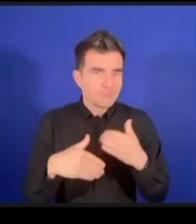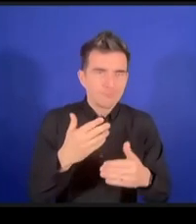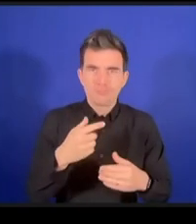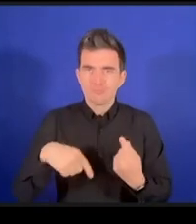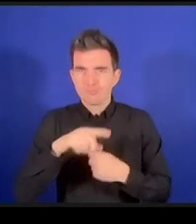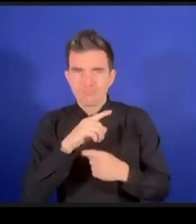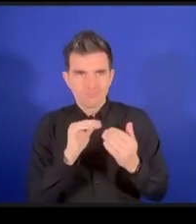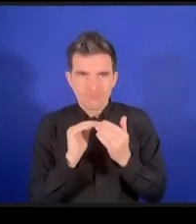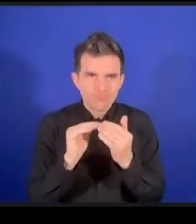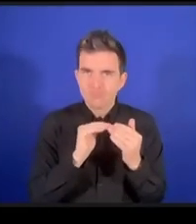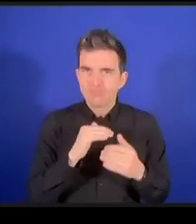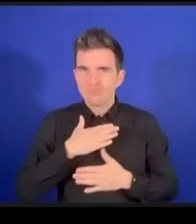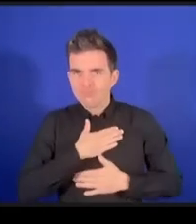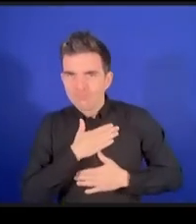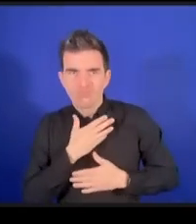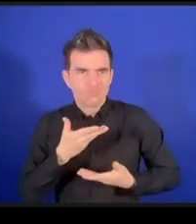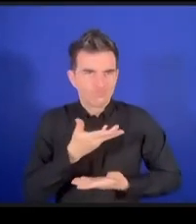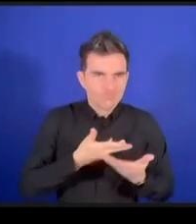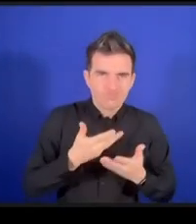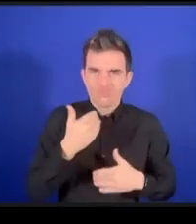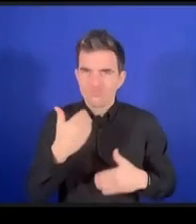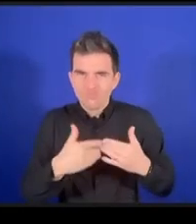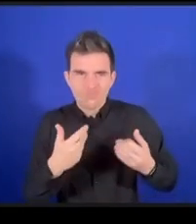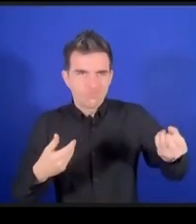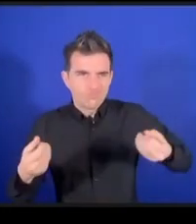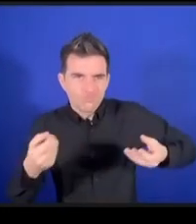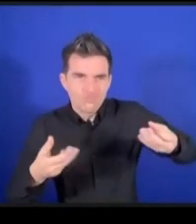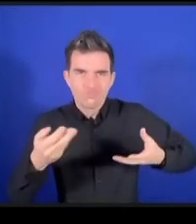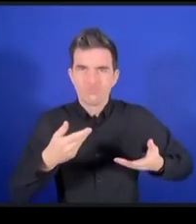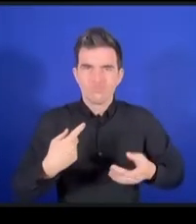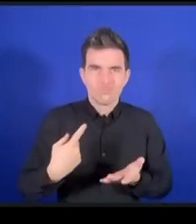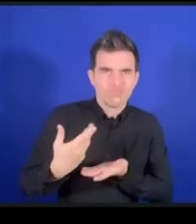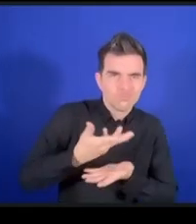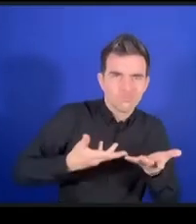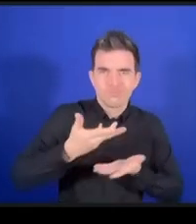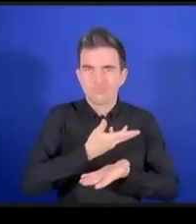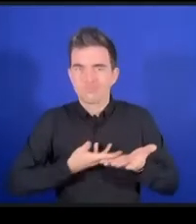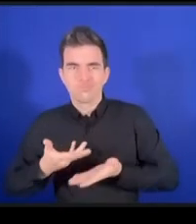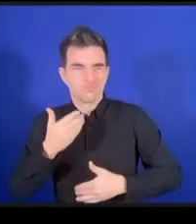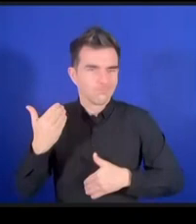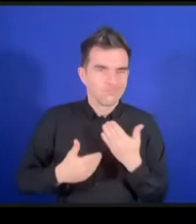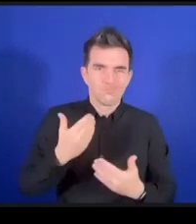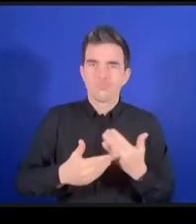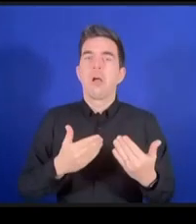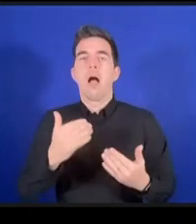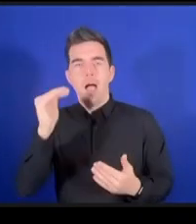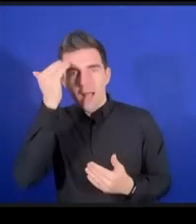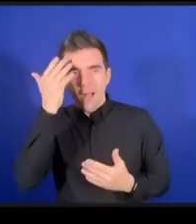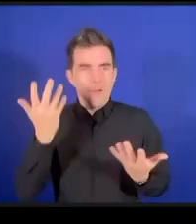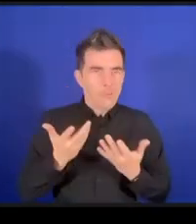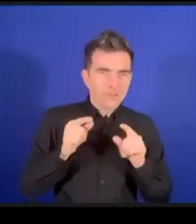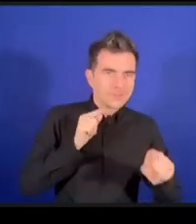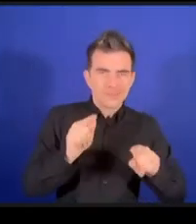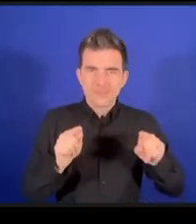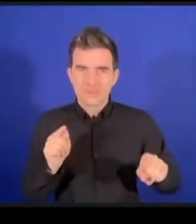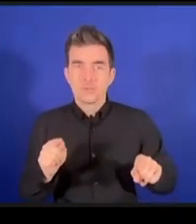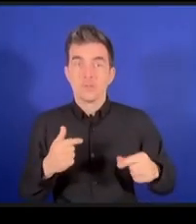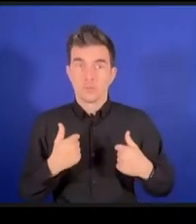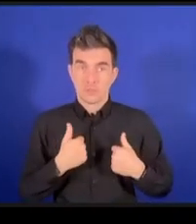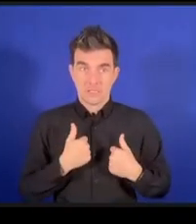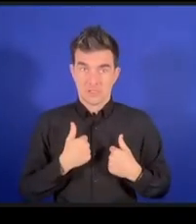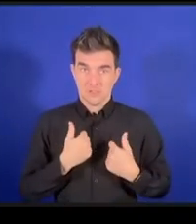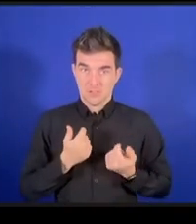участие Ух мы не только помогли этим людям инвалидам приехать сюда но также проводим работу